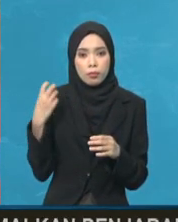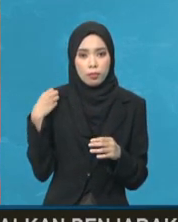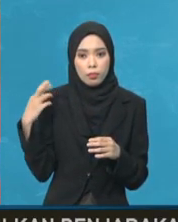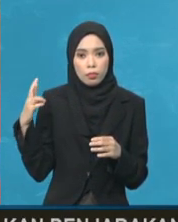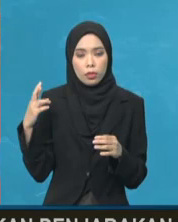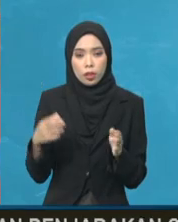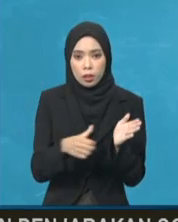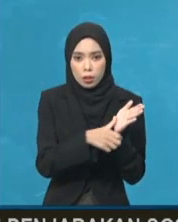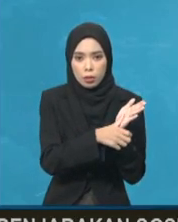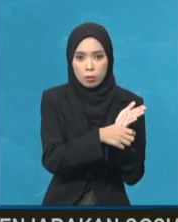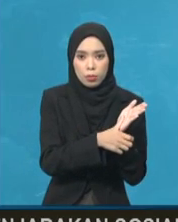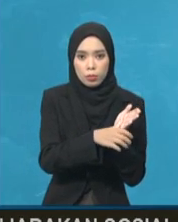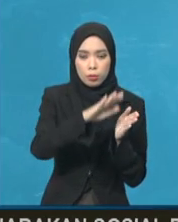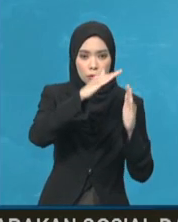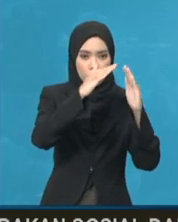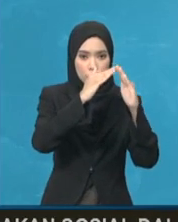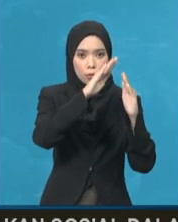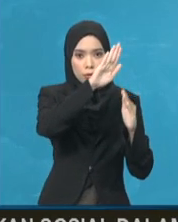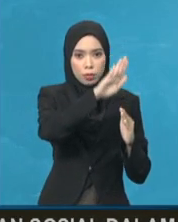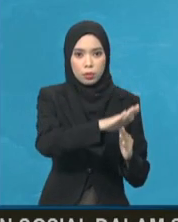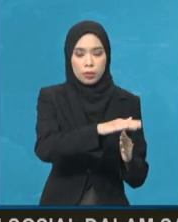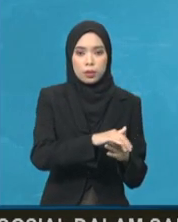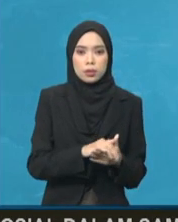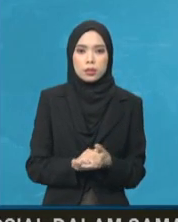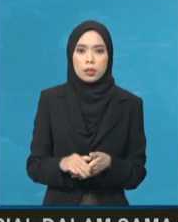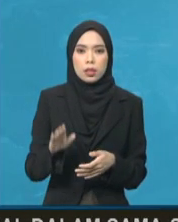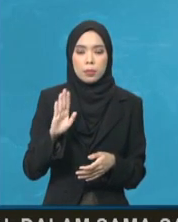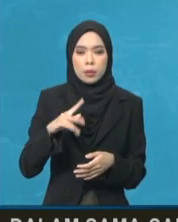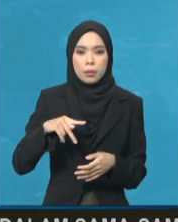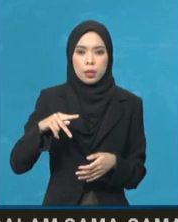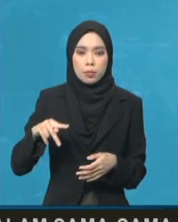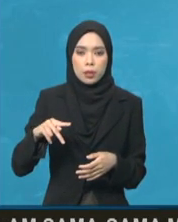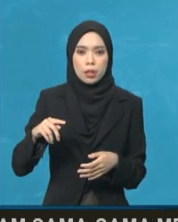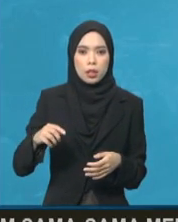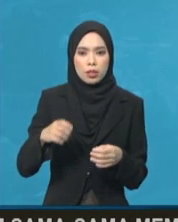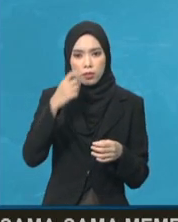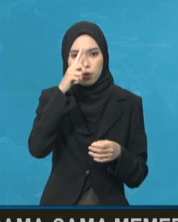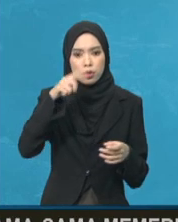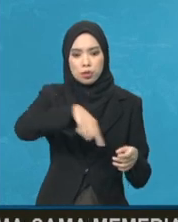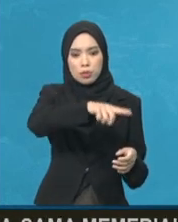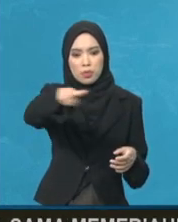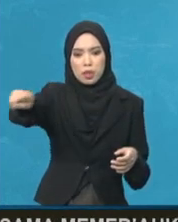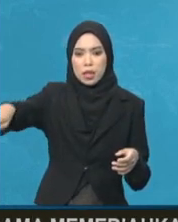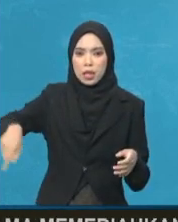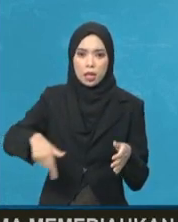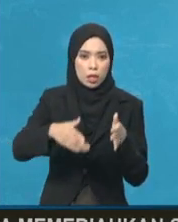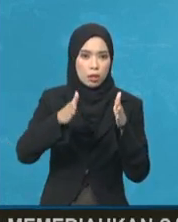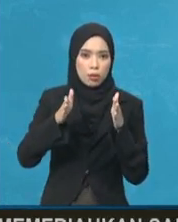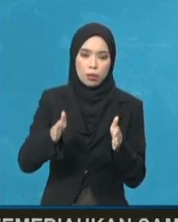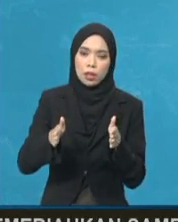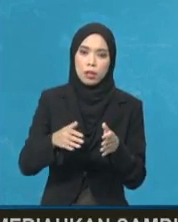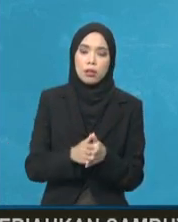pelekat bagi setiap tempat kediaman BP ini meliputi semua orang sama Adore rakyat negara Brunei Darussalam